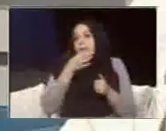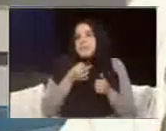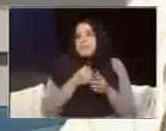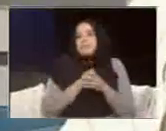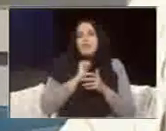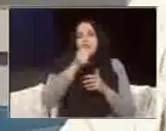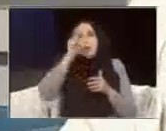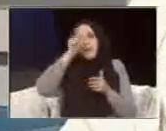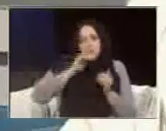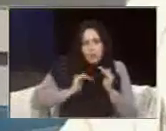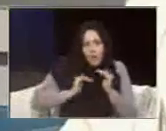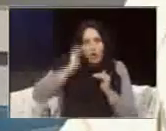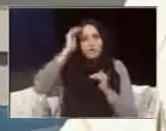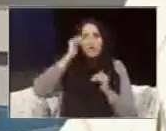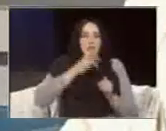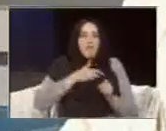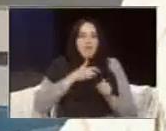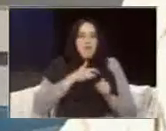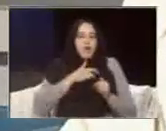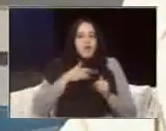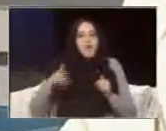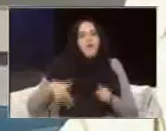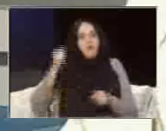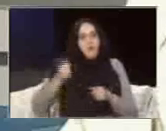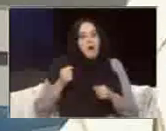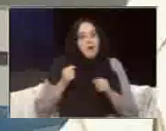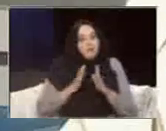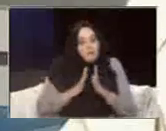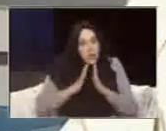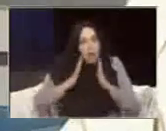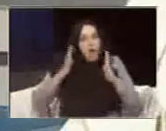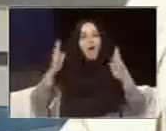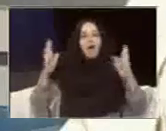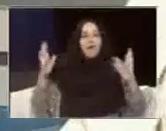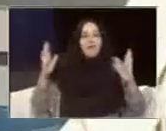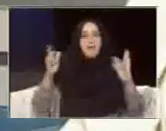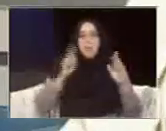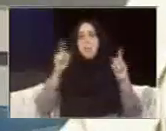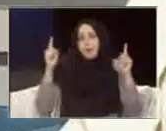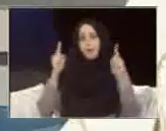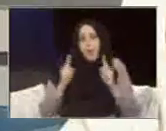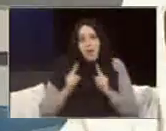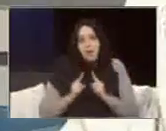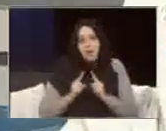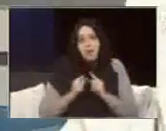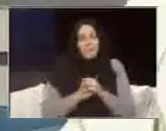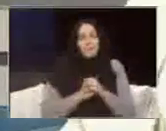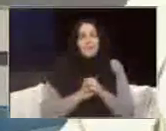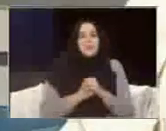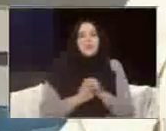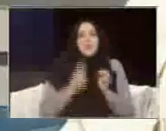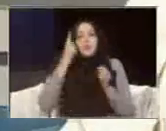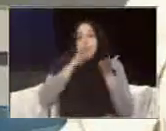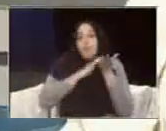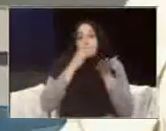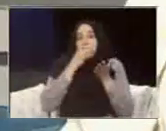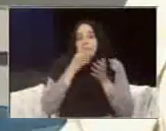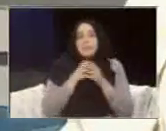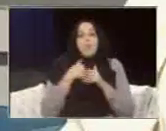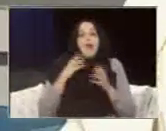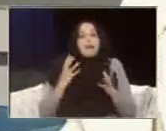العمر أنه يزيد الإيمان نتاعه يزداد ولا ينقص. وبعدين الآية 56 ربي قال وما خلقت الجن والإنس